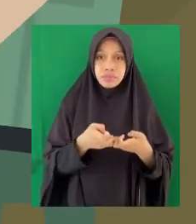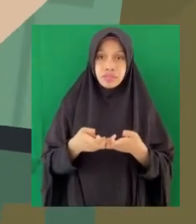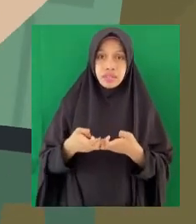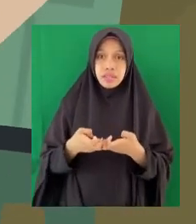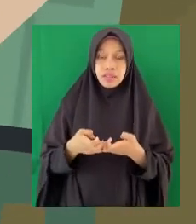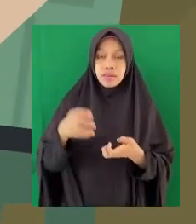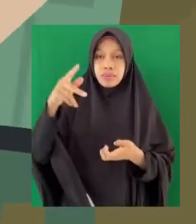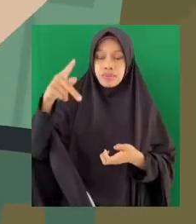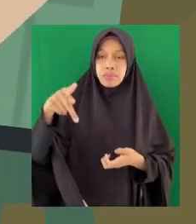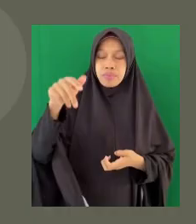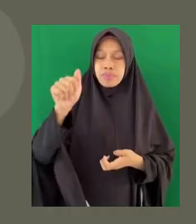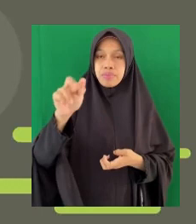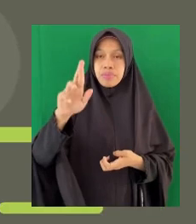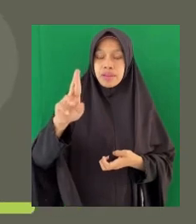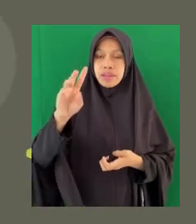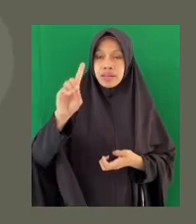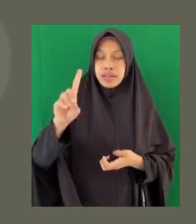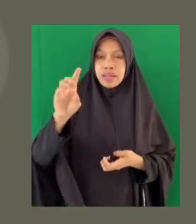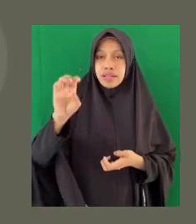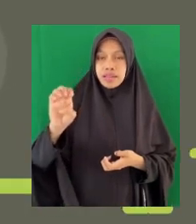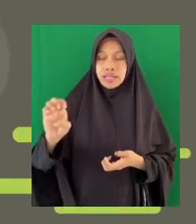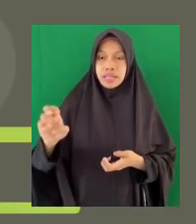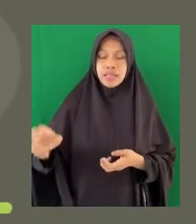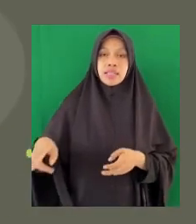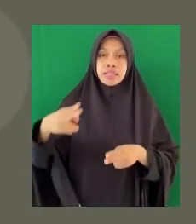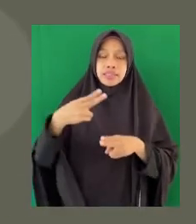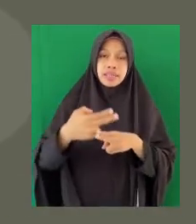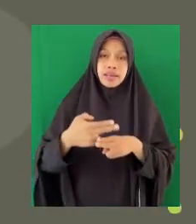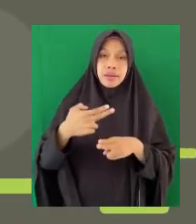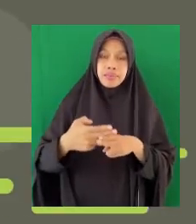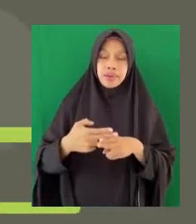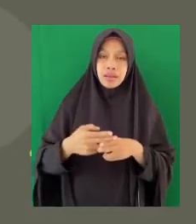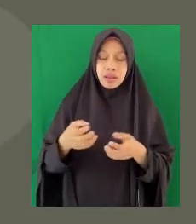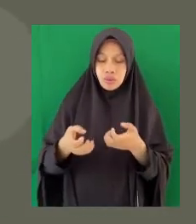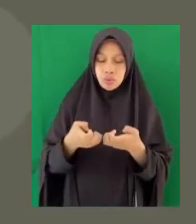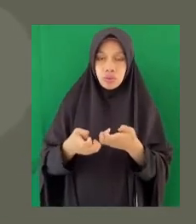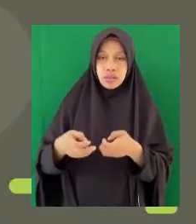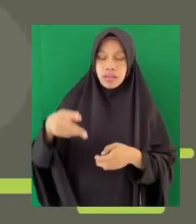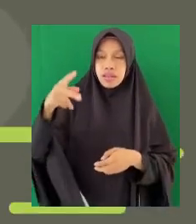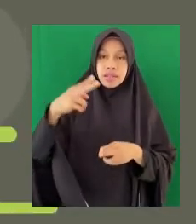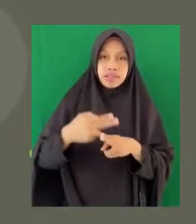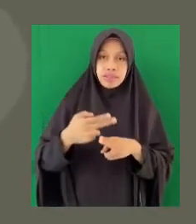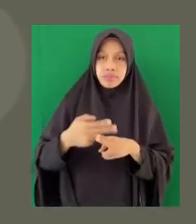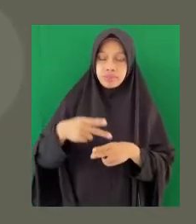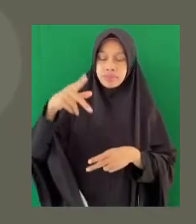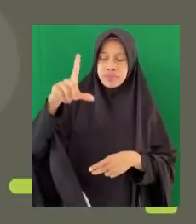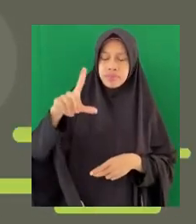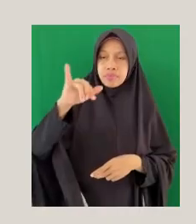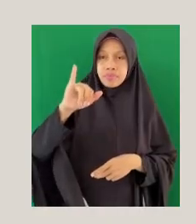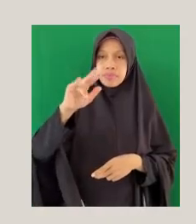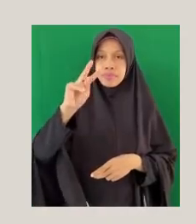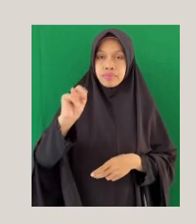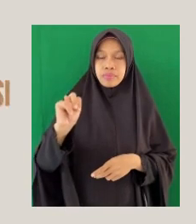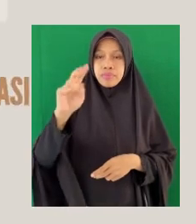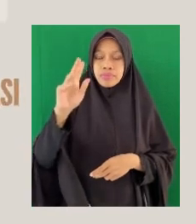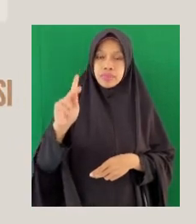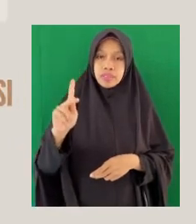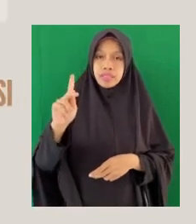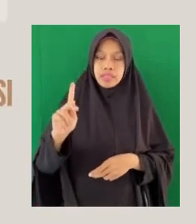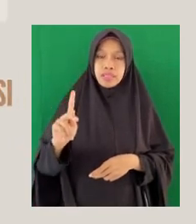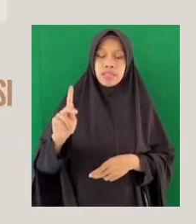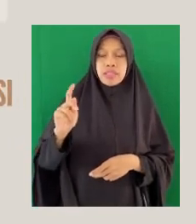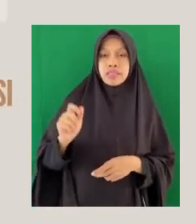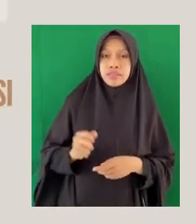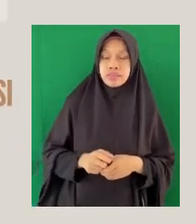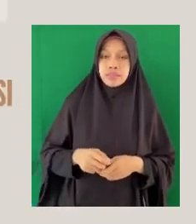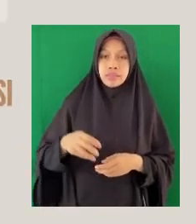melalui e-parade dengan mengisi data diri dan mengunggah persyaratan Prodeo atau link dapat di-scan menggunakan QR